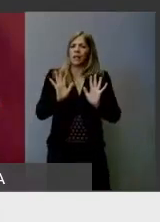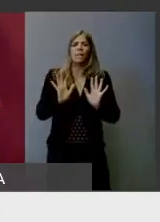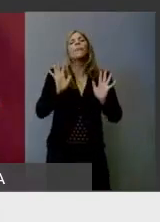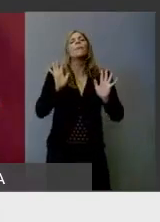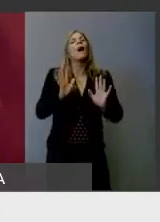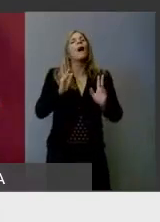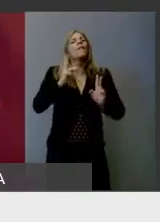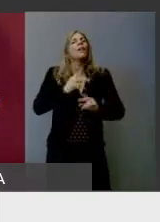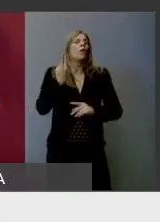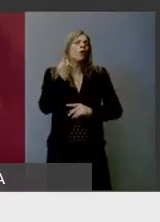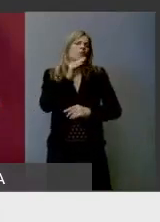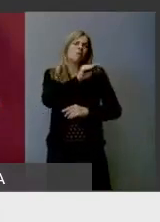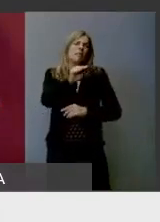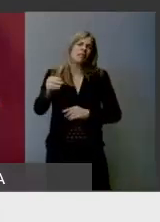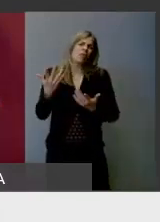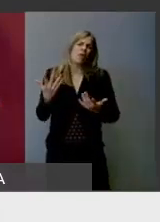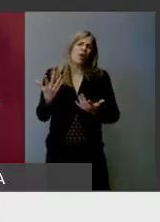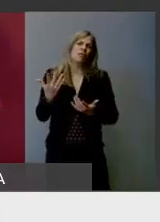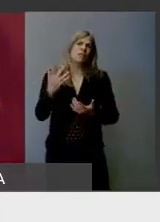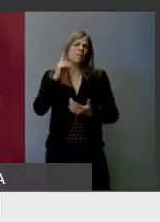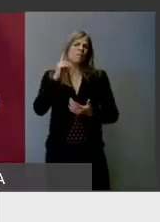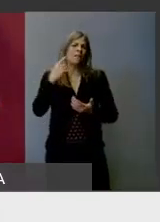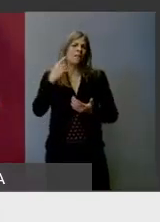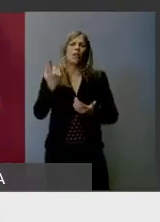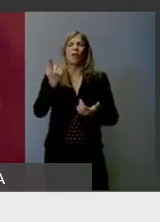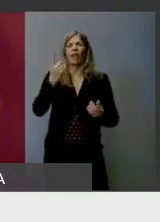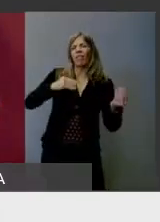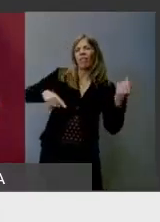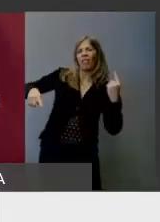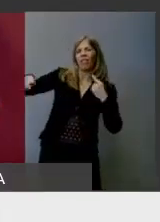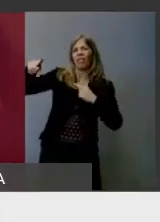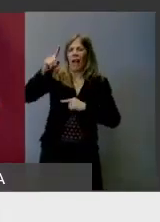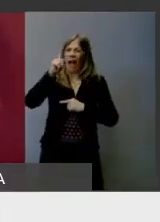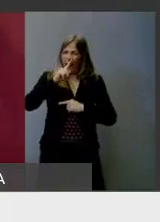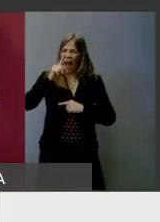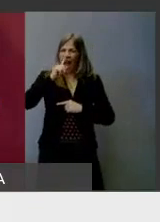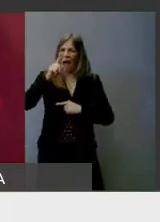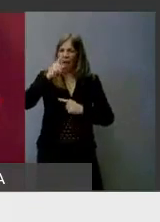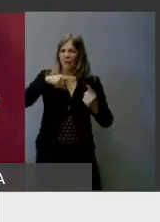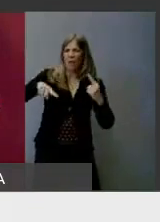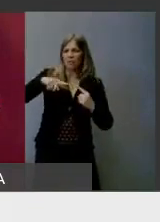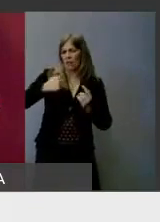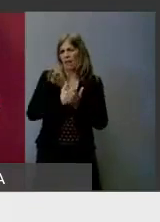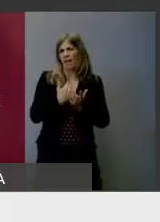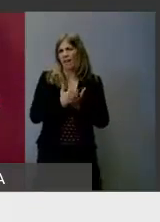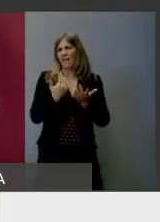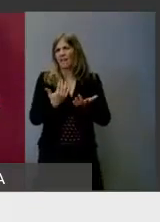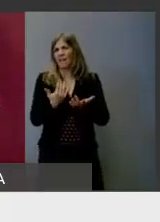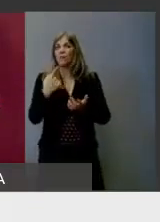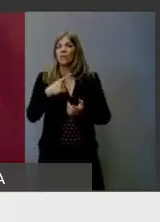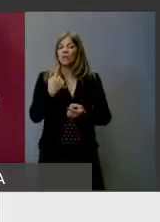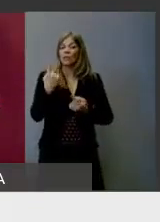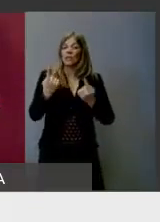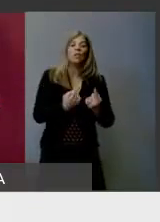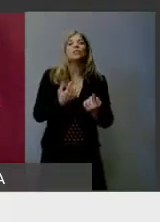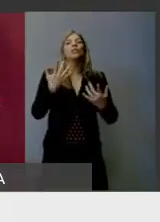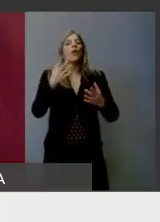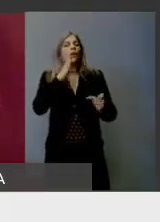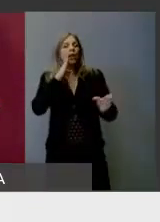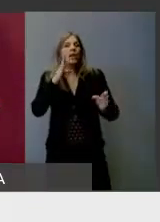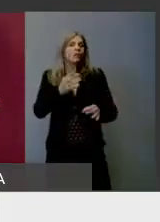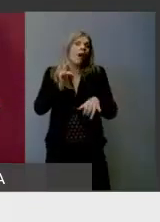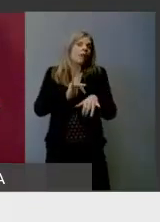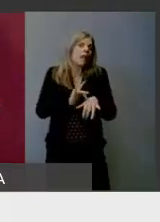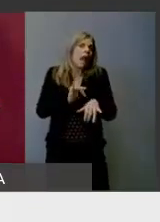evitare di strumentalizzare questioni che riguardano poi i singoli cittadini, i privati, e dobbiamo cercare